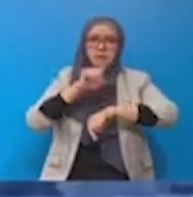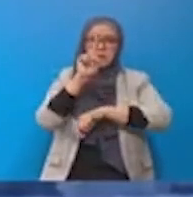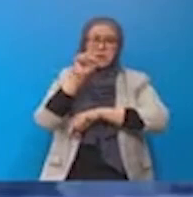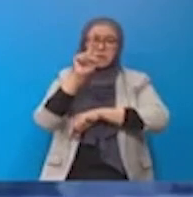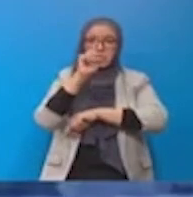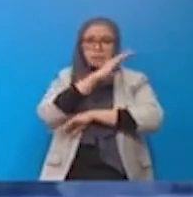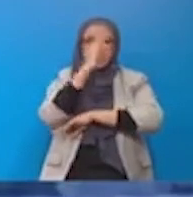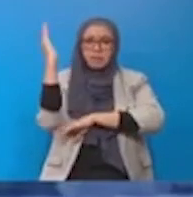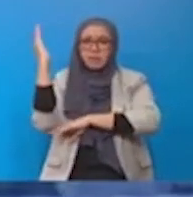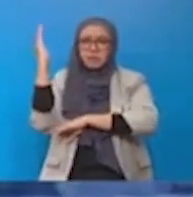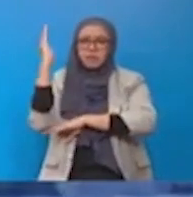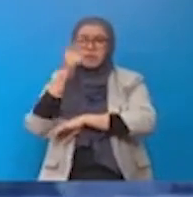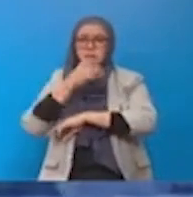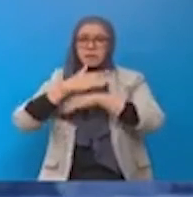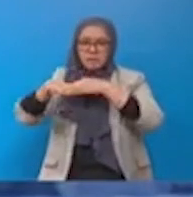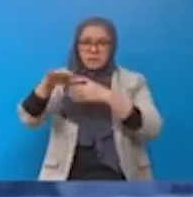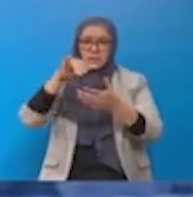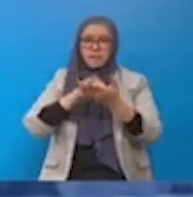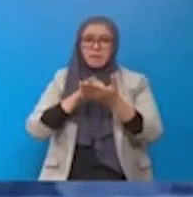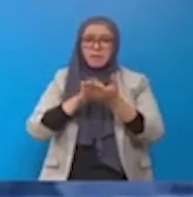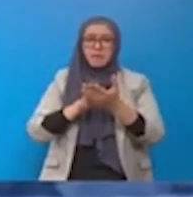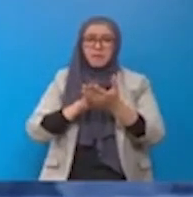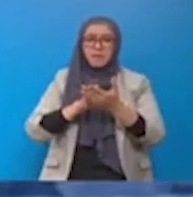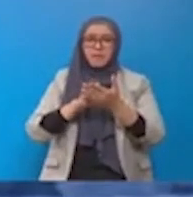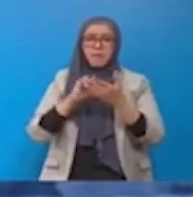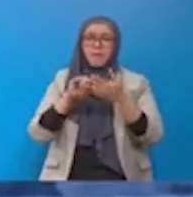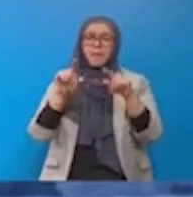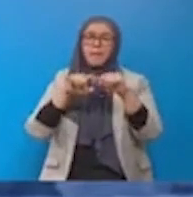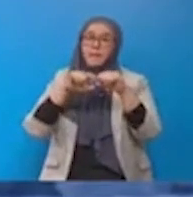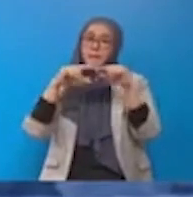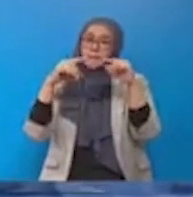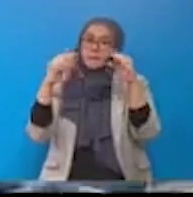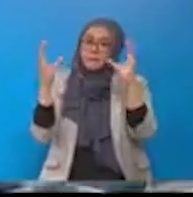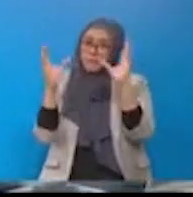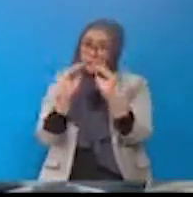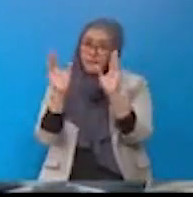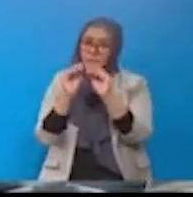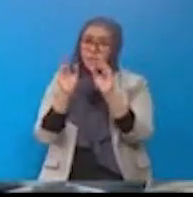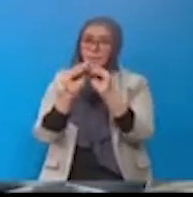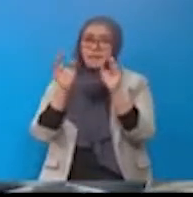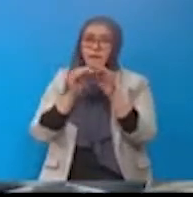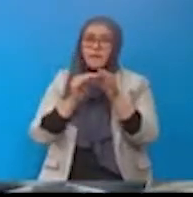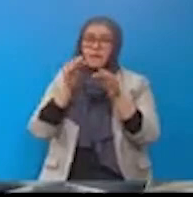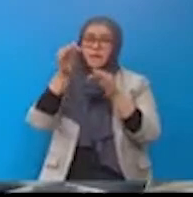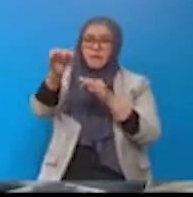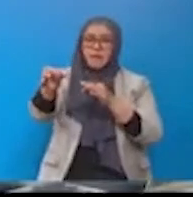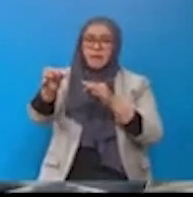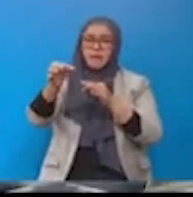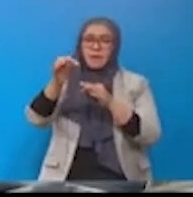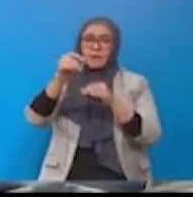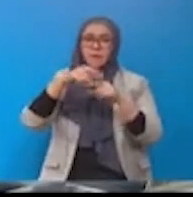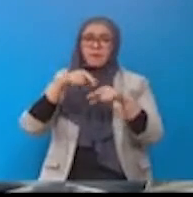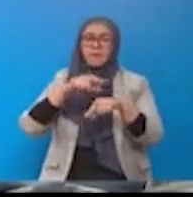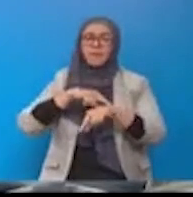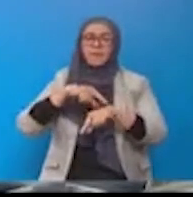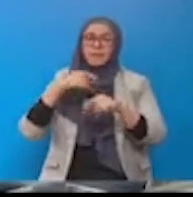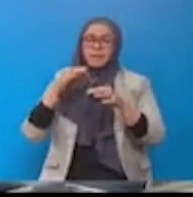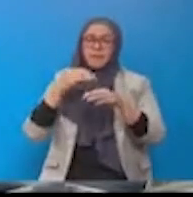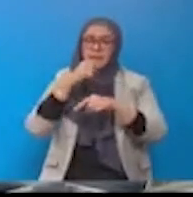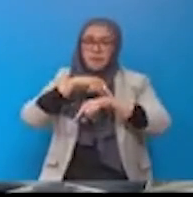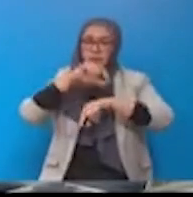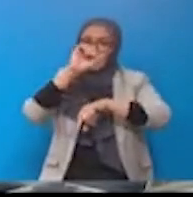hari dasar Lepas itu Miami suara akan ditangguhkan sehingga 10.00 hari Selasa